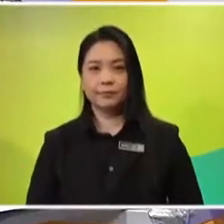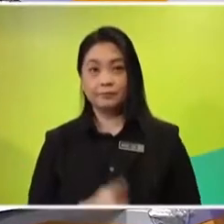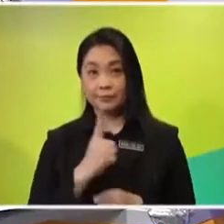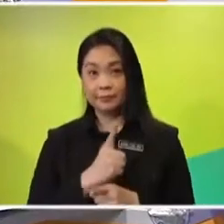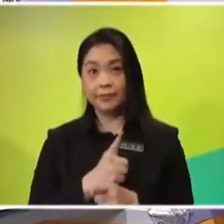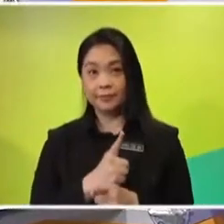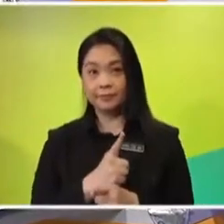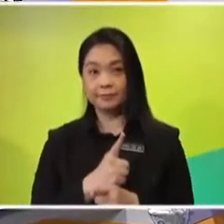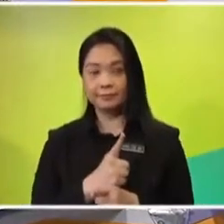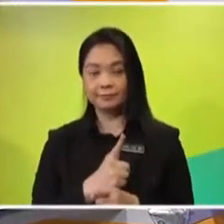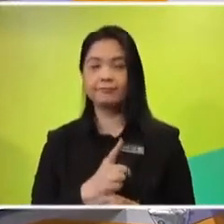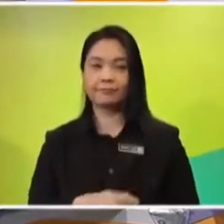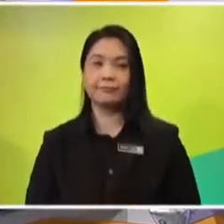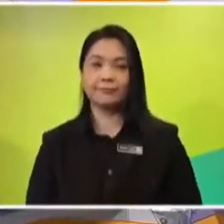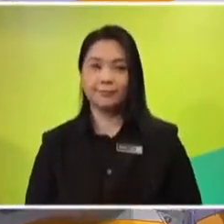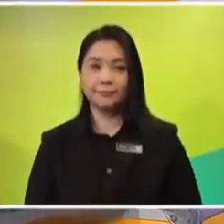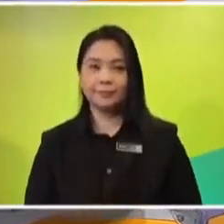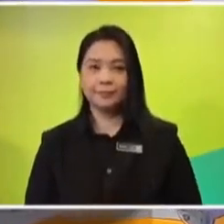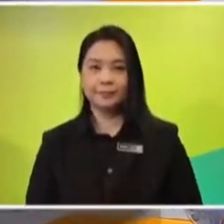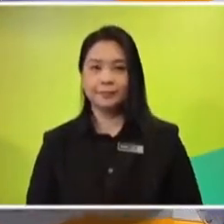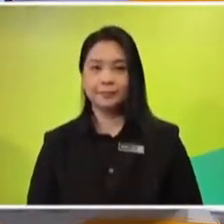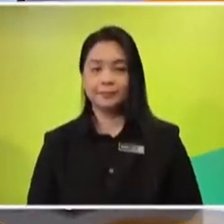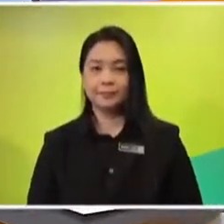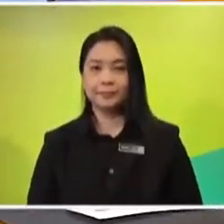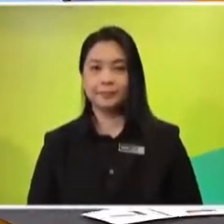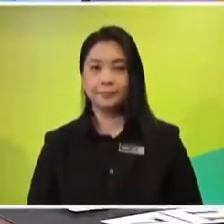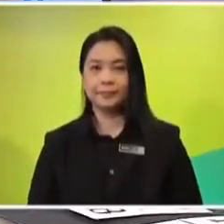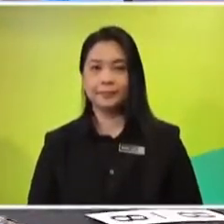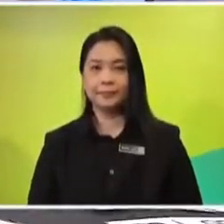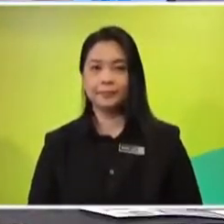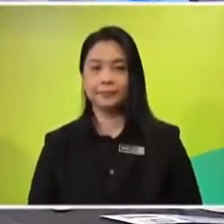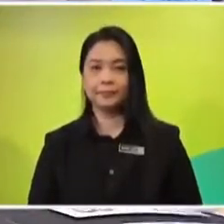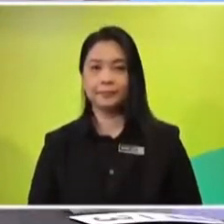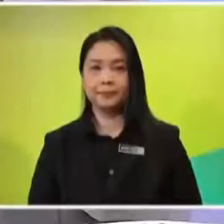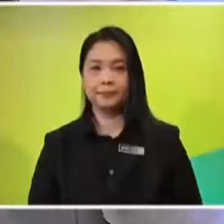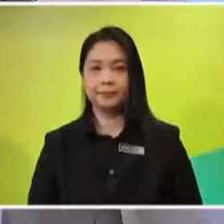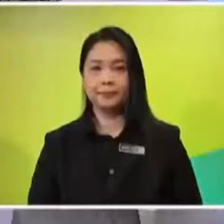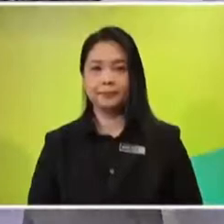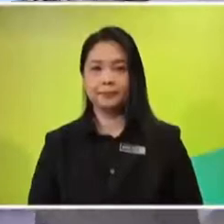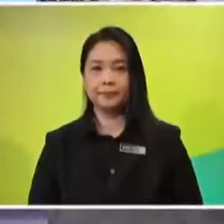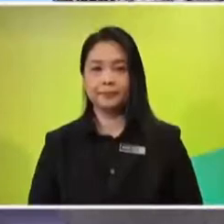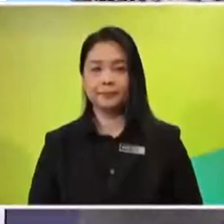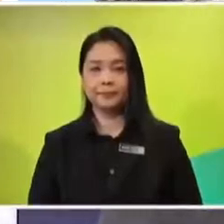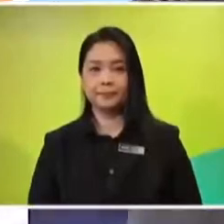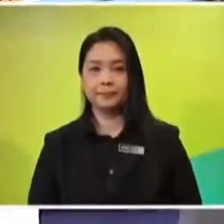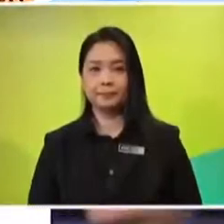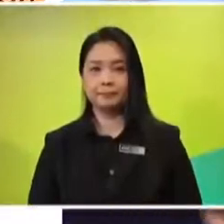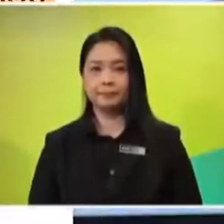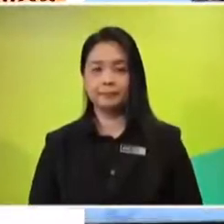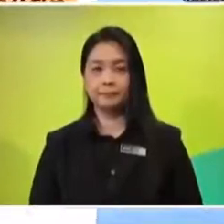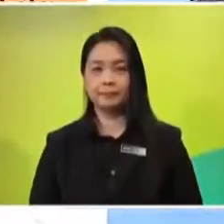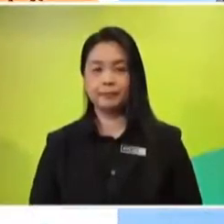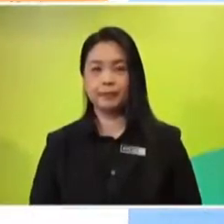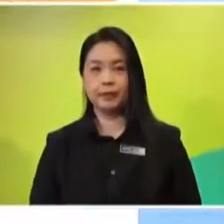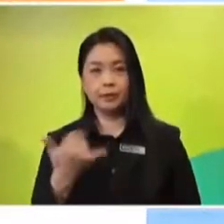betul tak? Ah, betul. Okey. Okay, saya tampal cikgu. Ya, tampal. Boleh. 3/8. Okey cikgu. Okey,